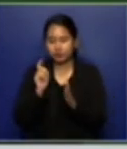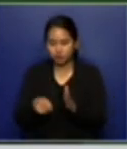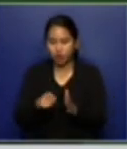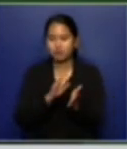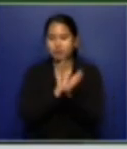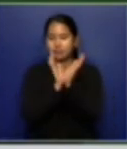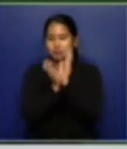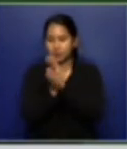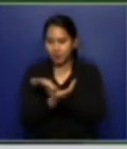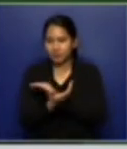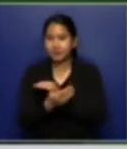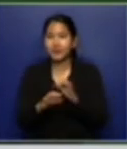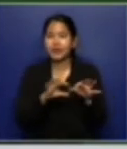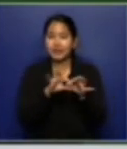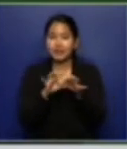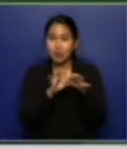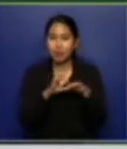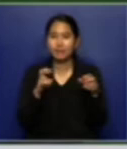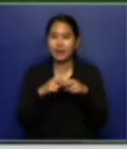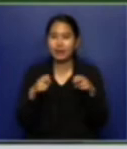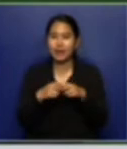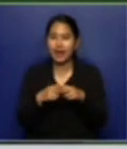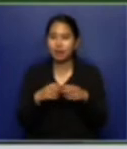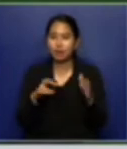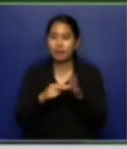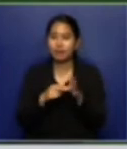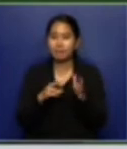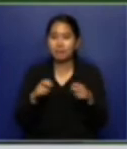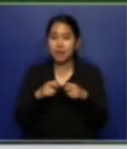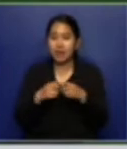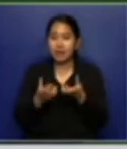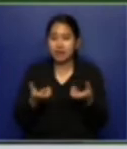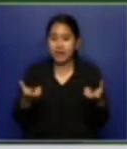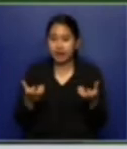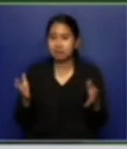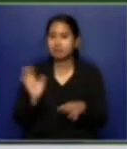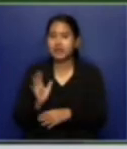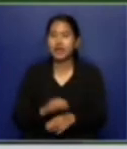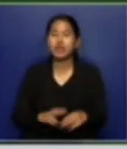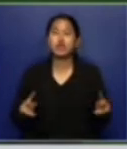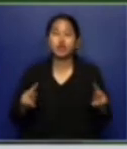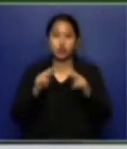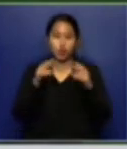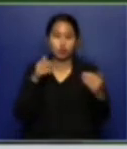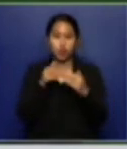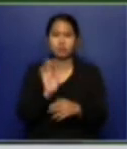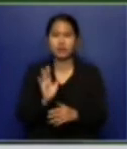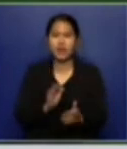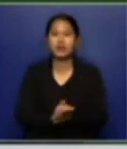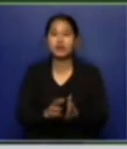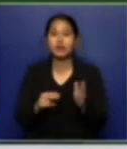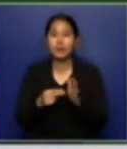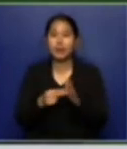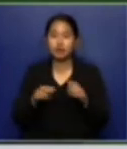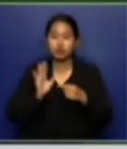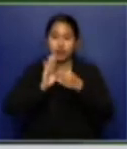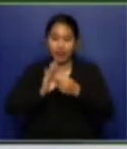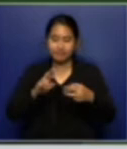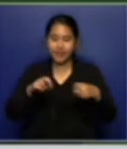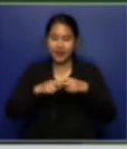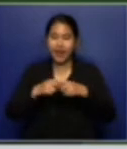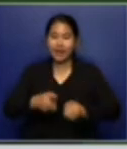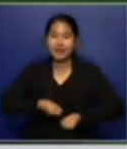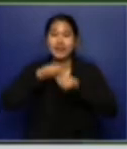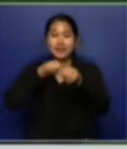ริงๆชาวบ้านไม่ได้มีปัญหาแยกส่วนไม่ได้มีปัญหาเป็นรายกระทรวงค่ะเช่นปัญหาด้านการเกษตรการ